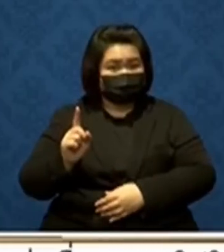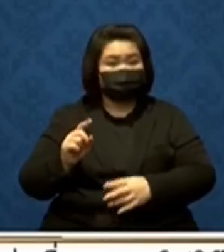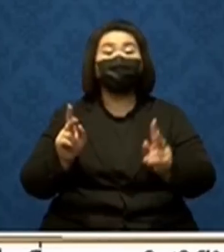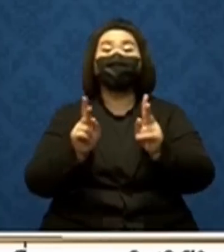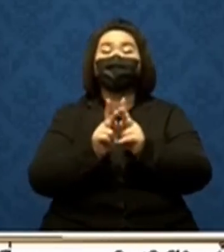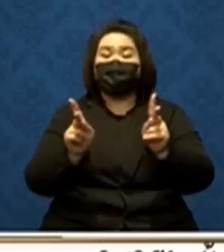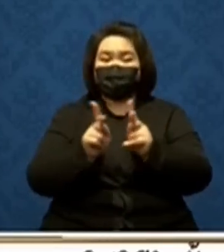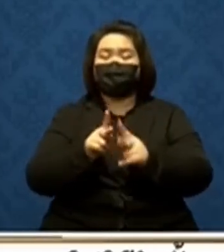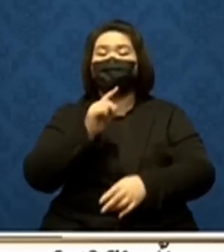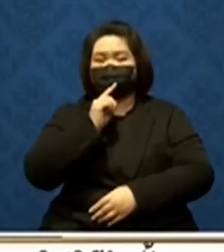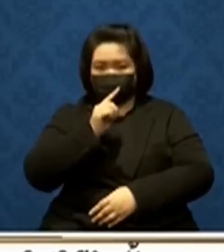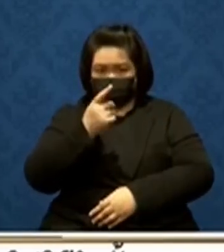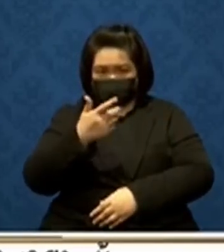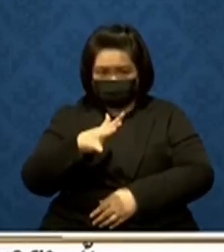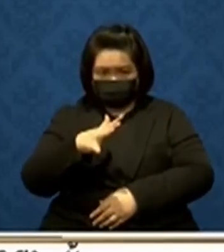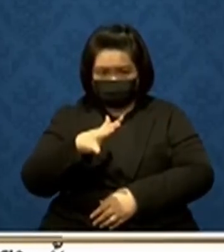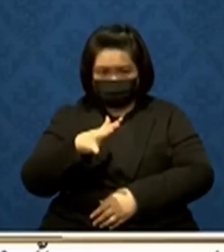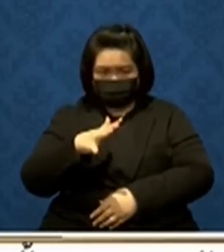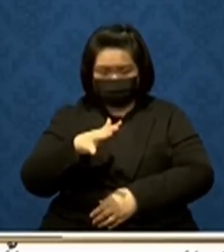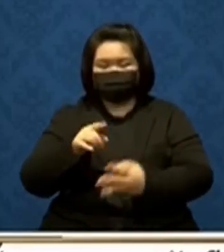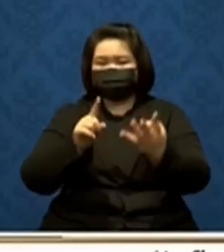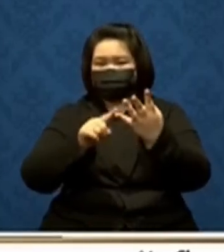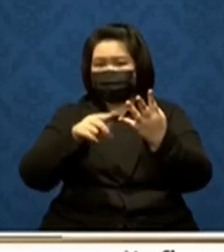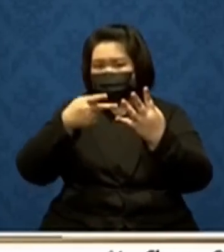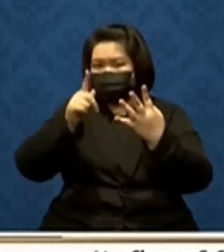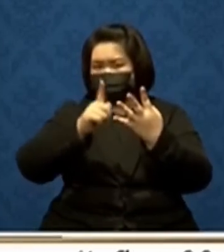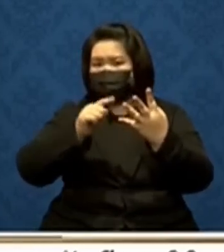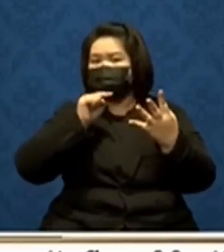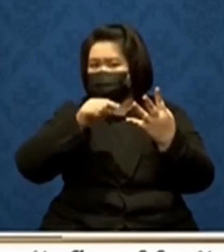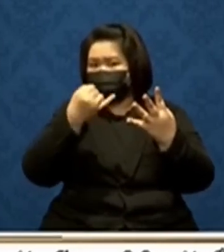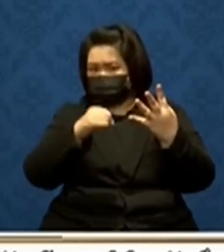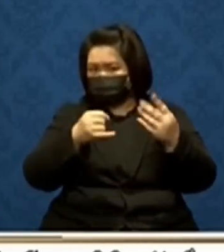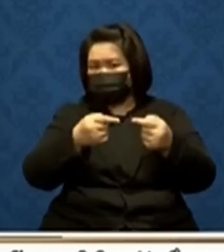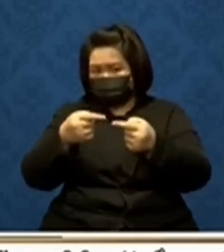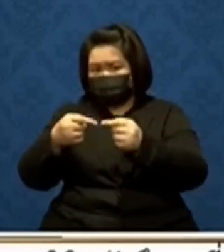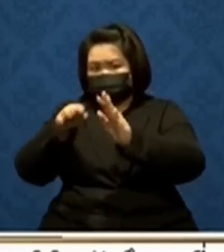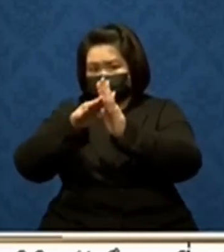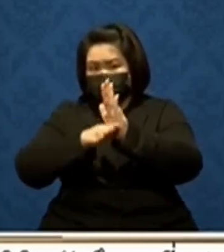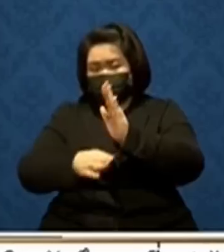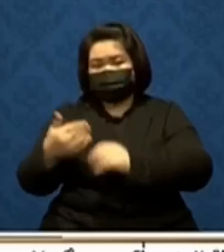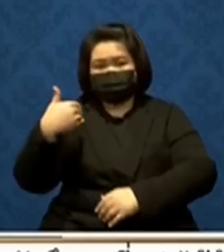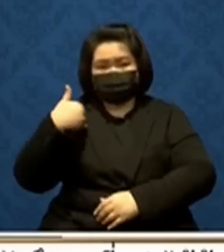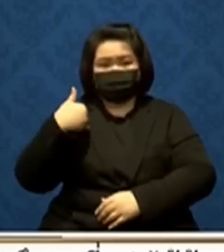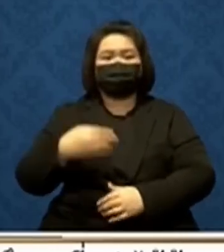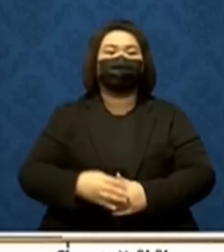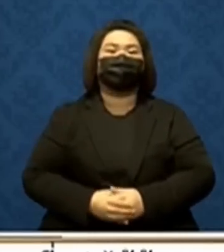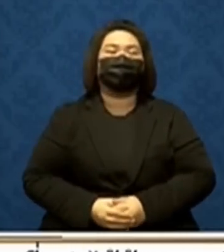ได้แจ้งข้อกล่าวหาแล้วต่อประธานบอร์ดต่อไปตามกระบวนการ